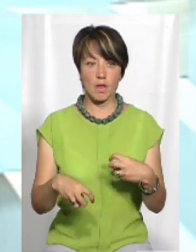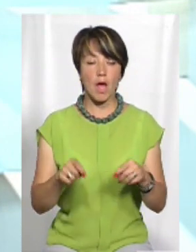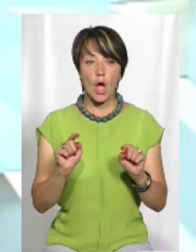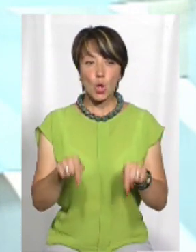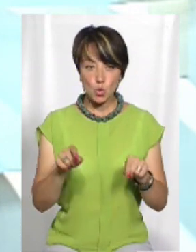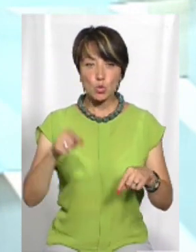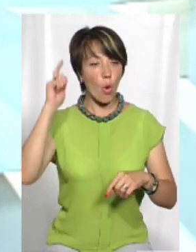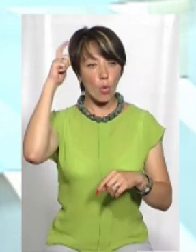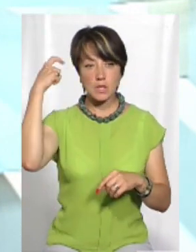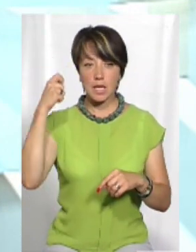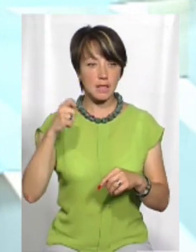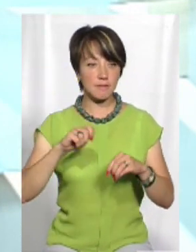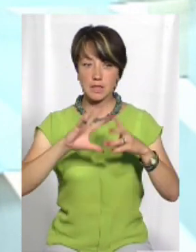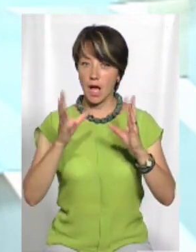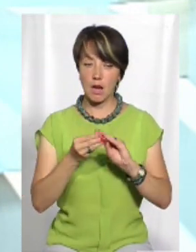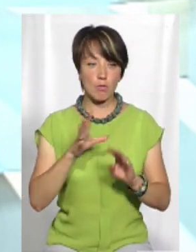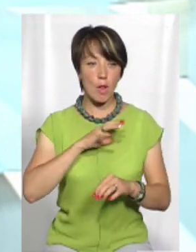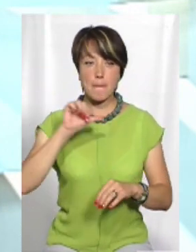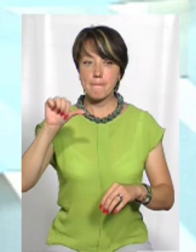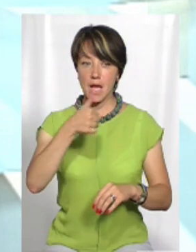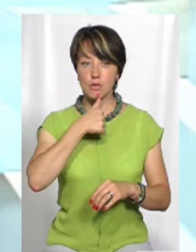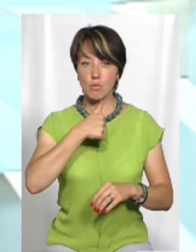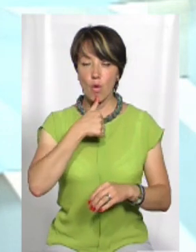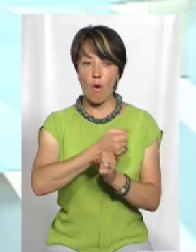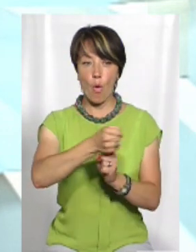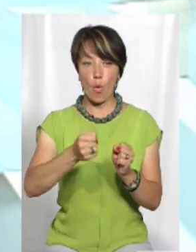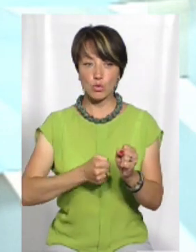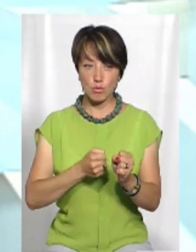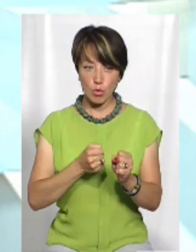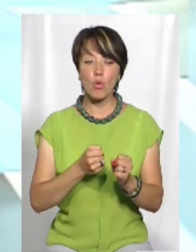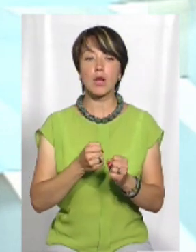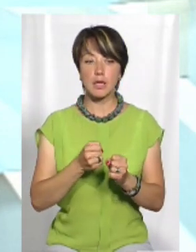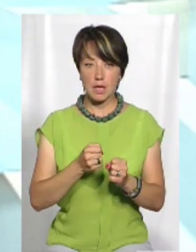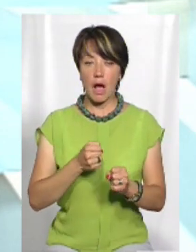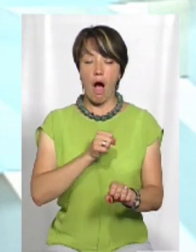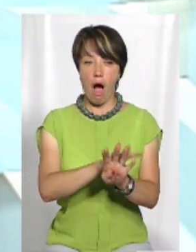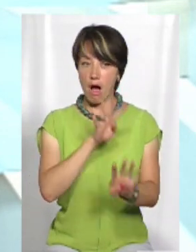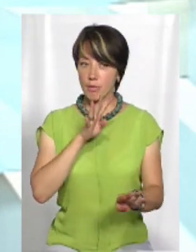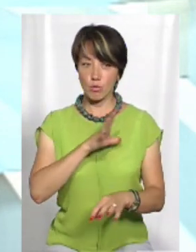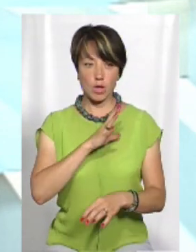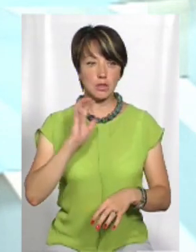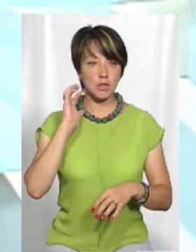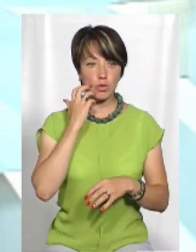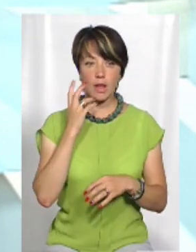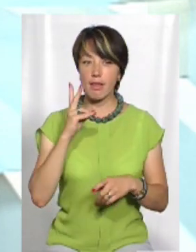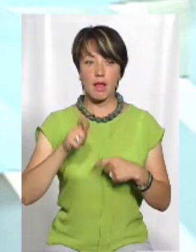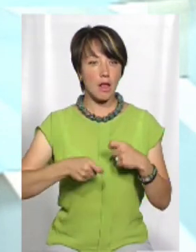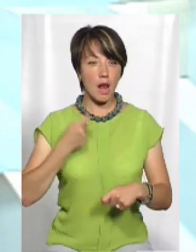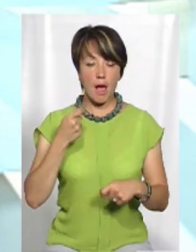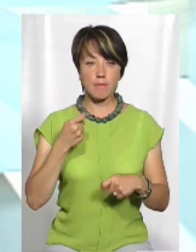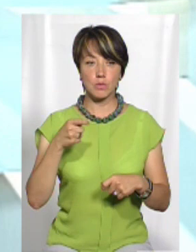тут козаки взагалі були першопрохідцями в озброєнні, і дійсно армія це була дуже серйозна. Ви знаєте, недаремно